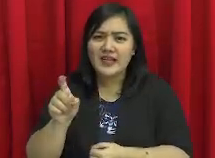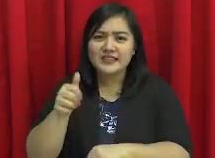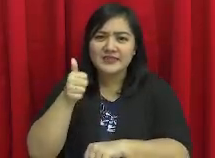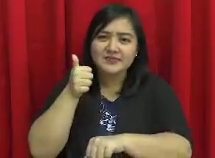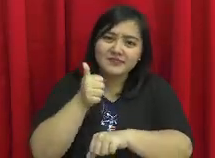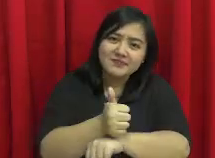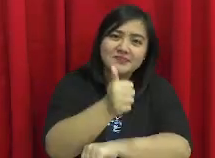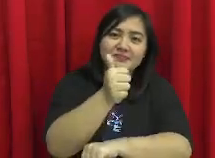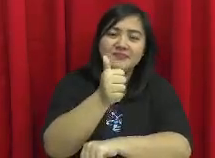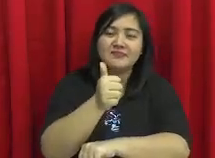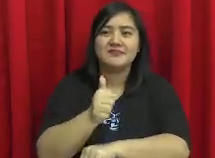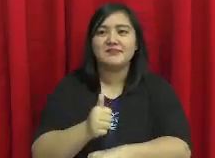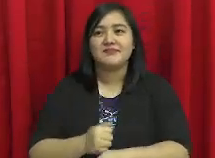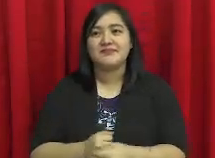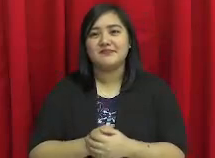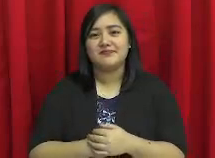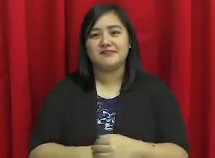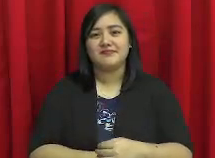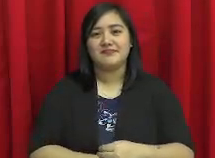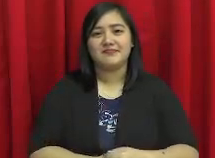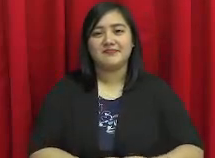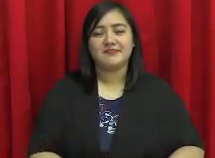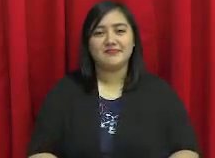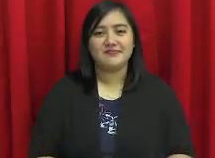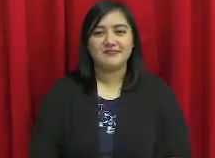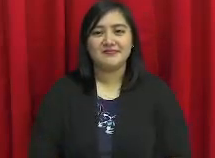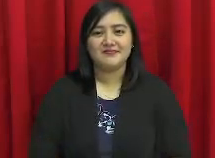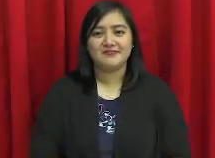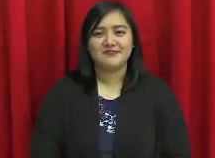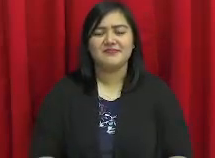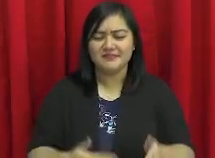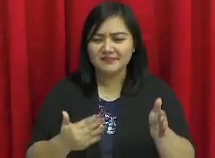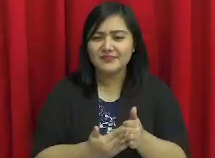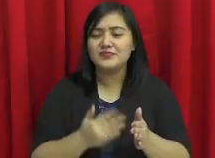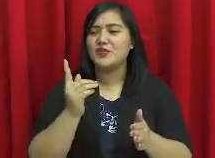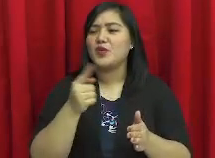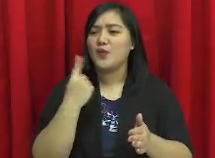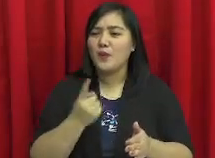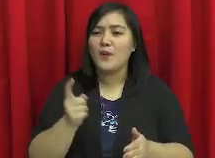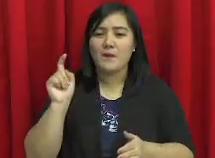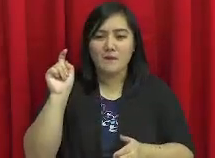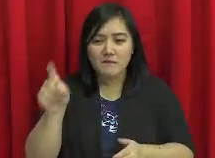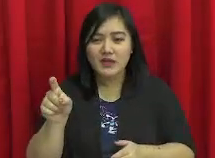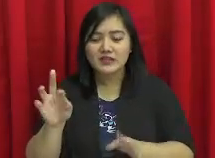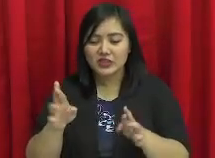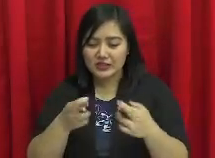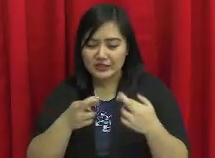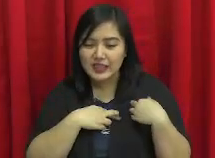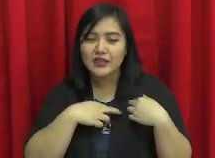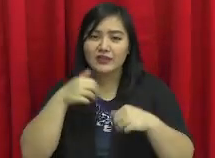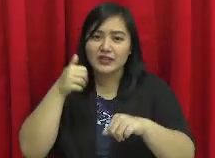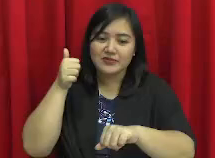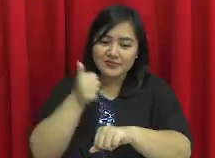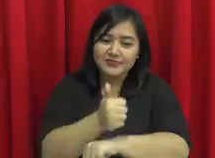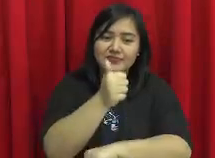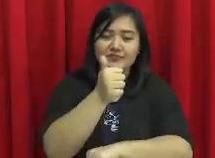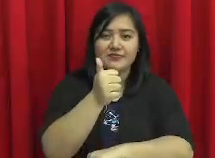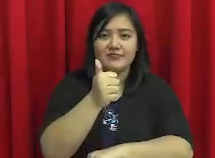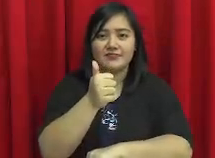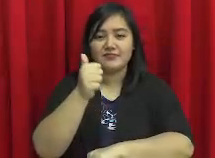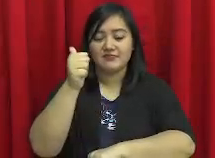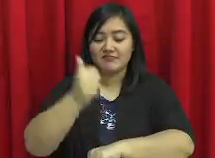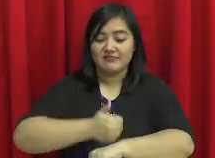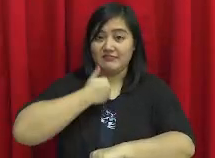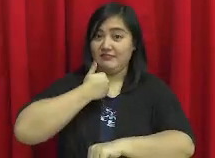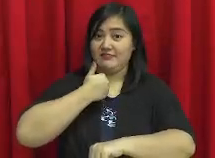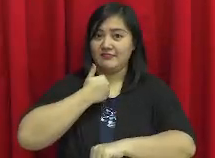Sabi ni Cecilio sa sumat. Yeah, sino? Sino ang dapat sisihin? You see that? Tingnan po natin ng maigi kasi hindi po